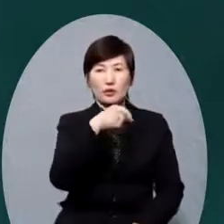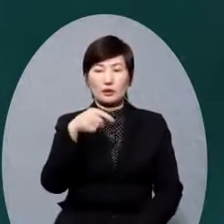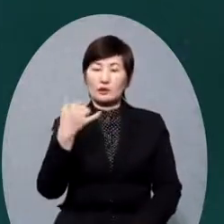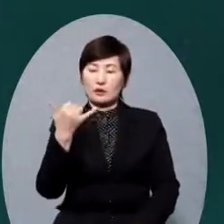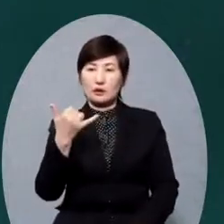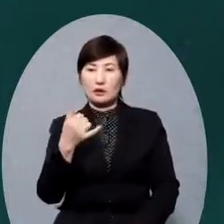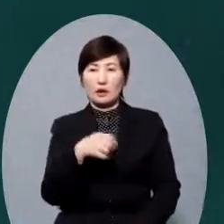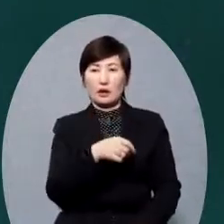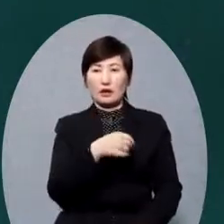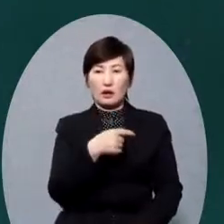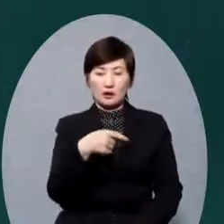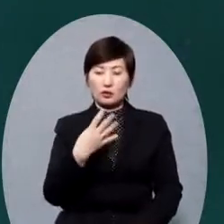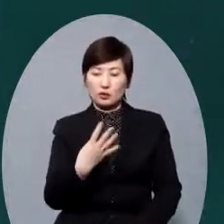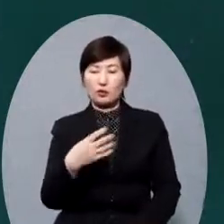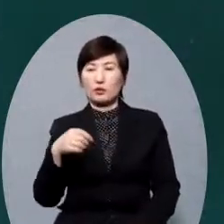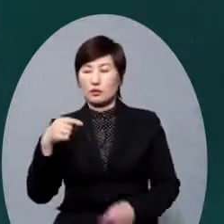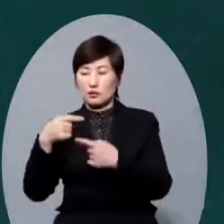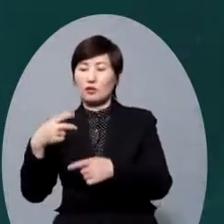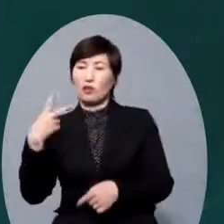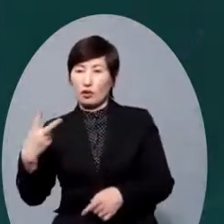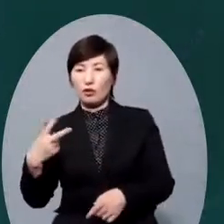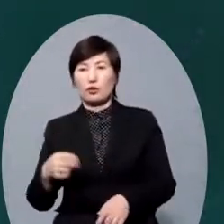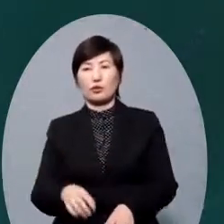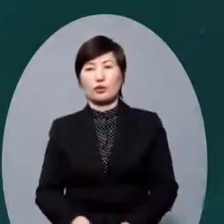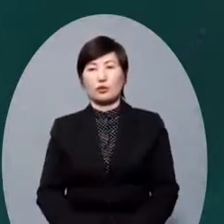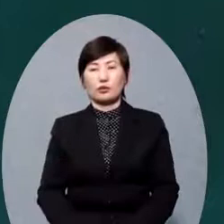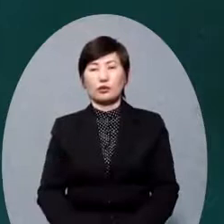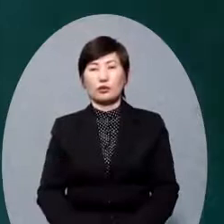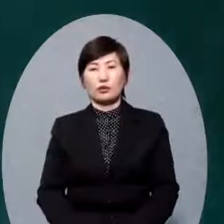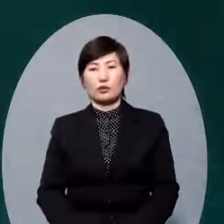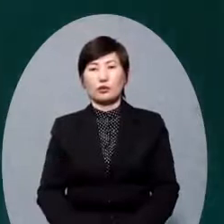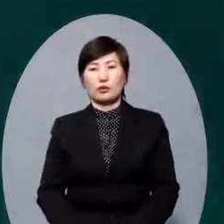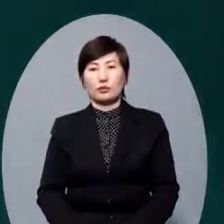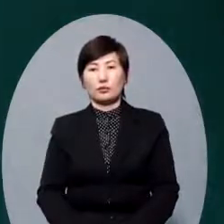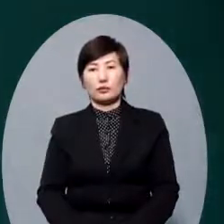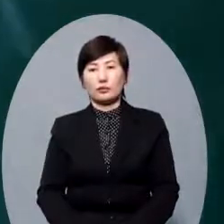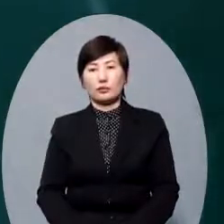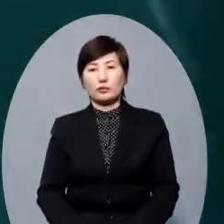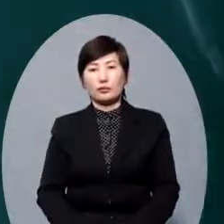хасхам y, хасах 4 тэнцүү 2 буюу